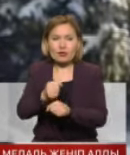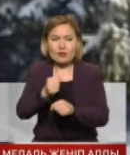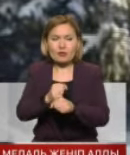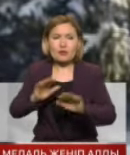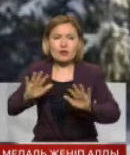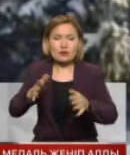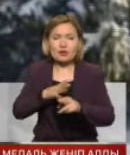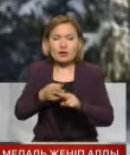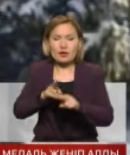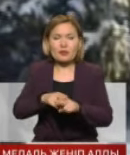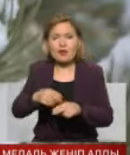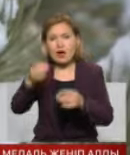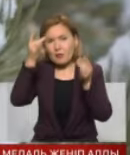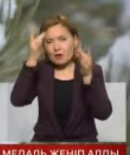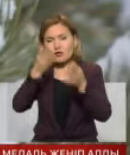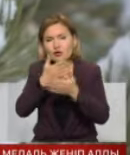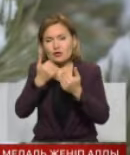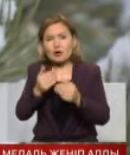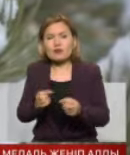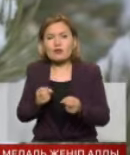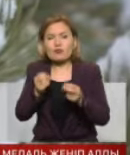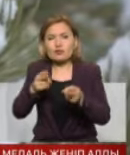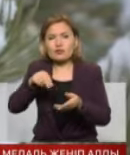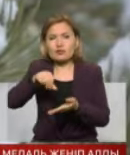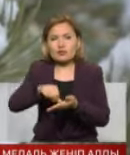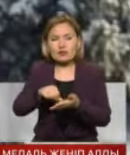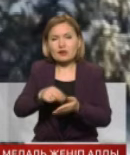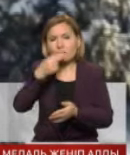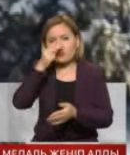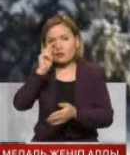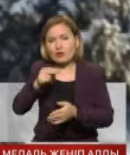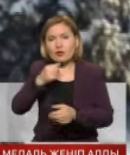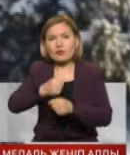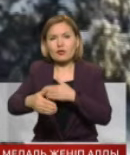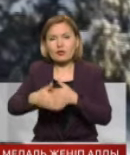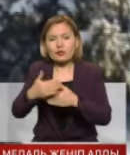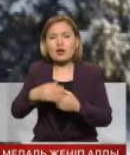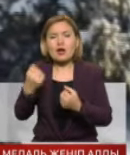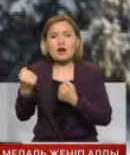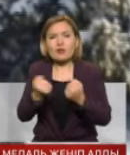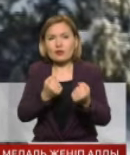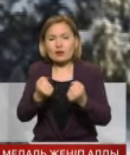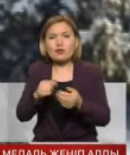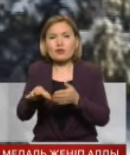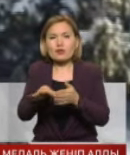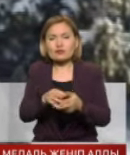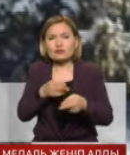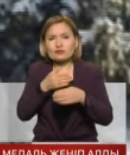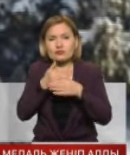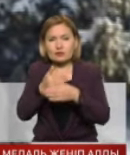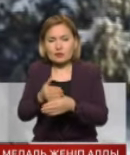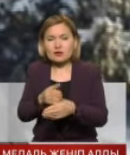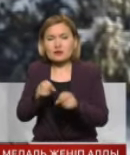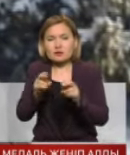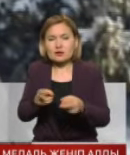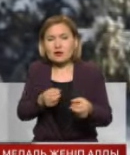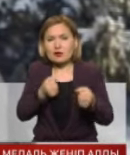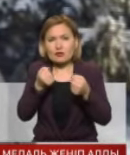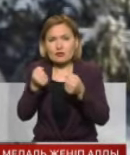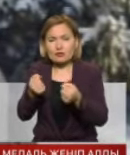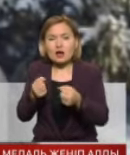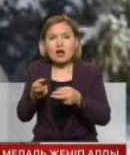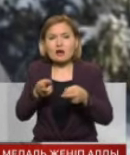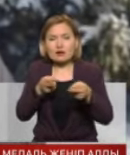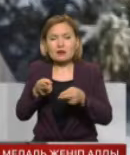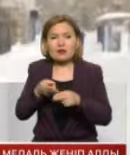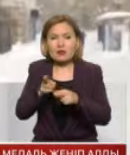емес, бұл таза қылмыс. Бұл жедел жәрдемнің жүргізушісін алып тұрып тастады. Ал баланы шұғыл түрде ауруханаға апару керек болды. Сонда